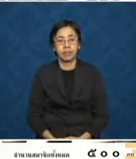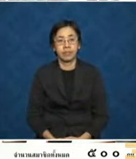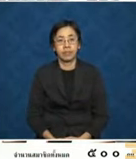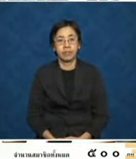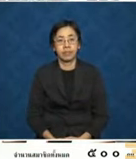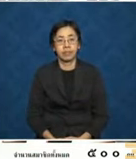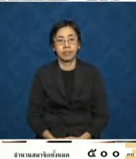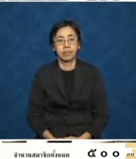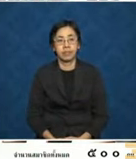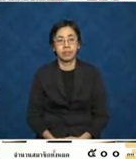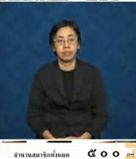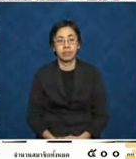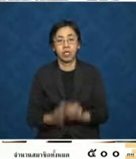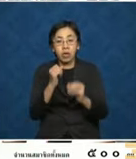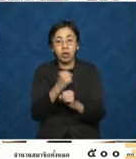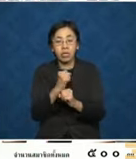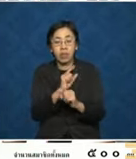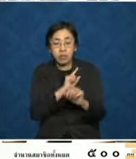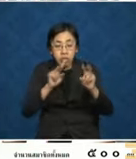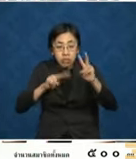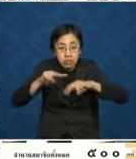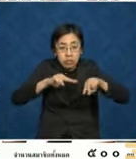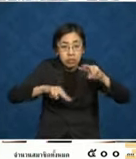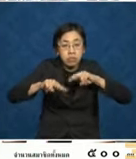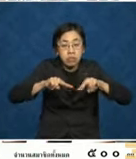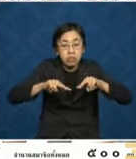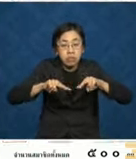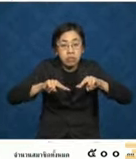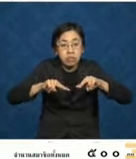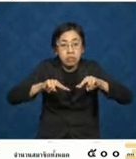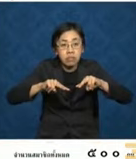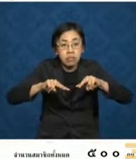ทางเจ้าหน้าที่ลองตรวจสอบ